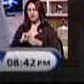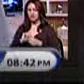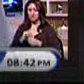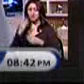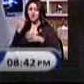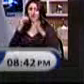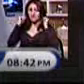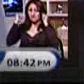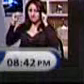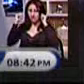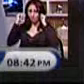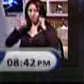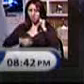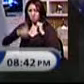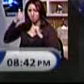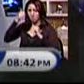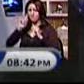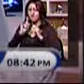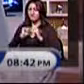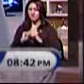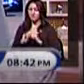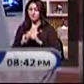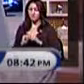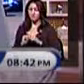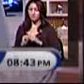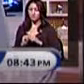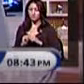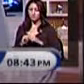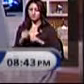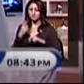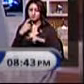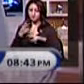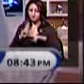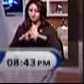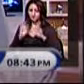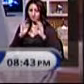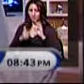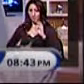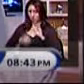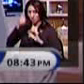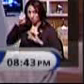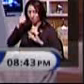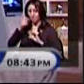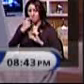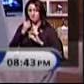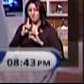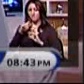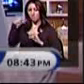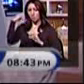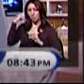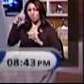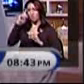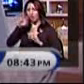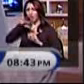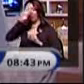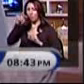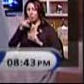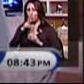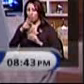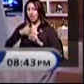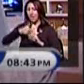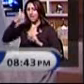الثورات اذا لم تصل الى الحكم يبقى لم تأخذ فرصة للتغيير. الثورة المصرية